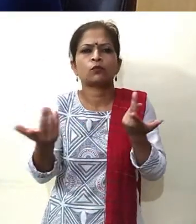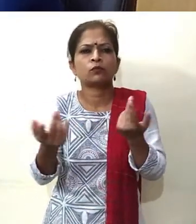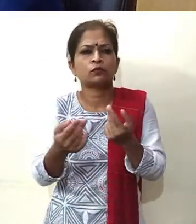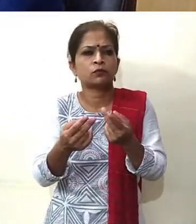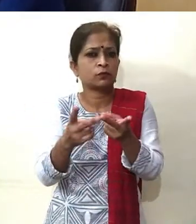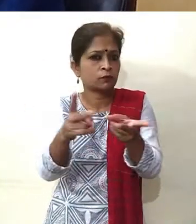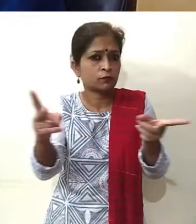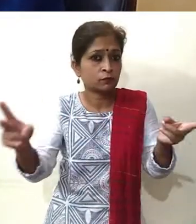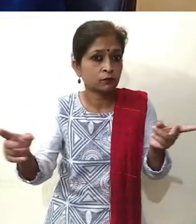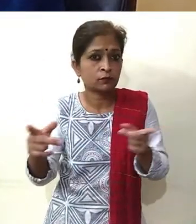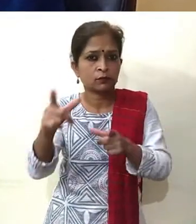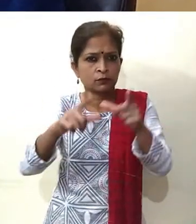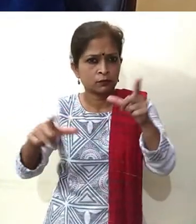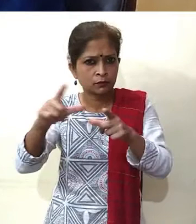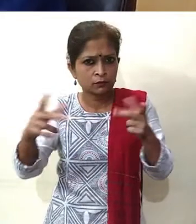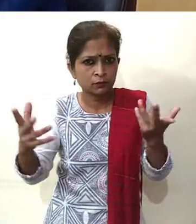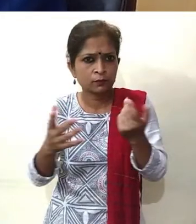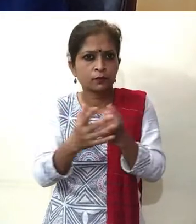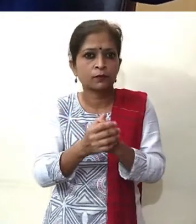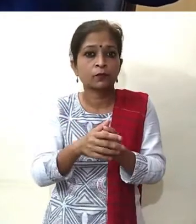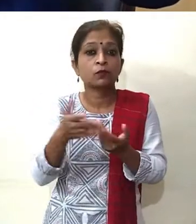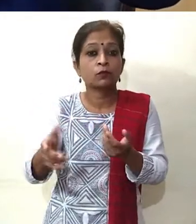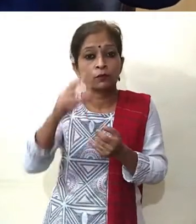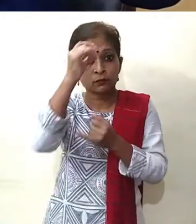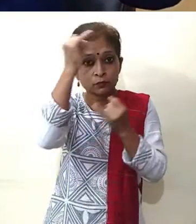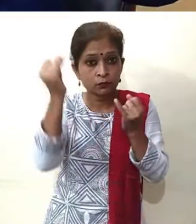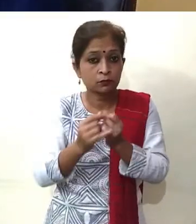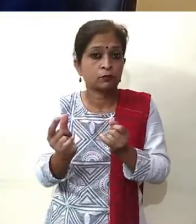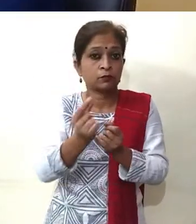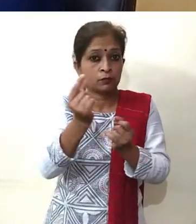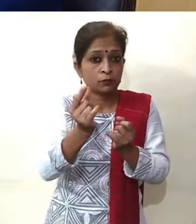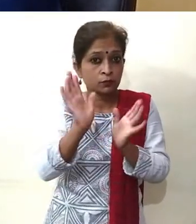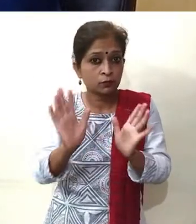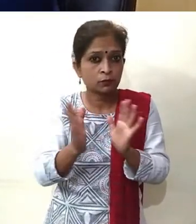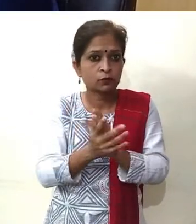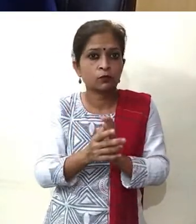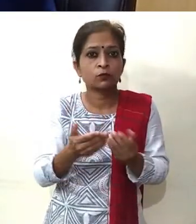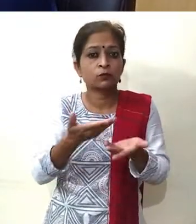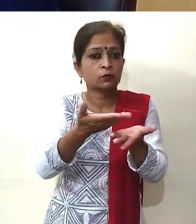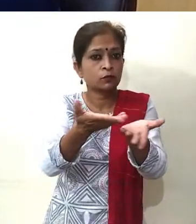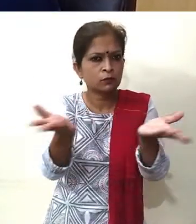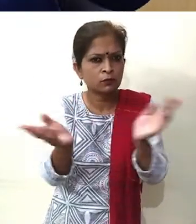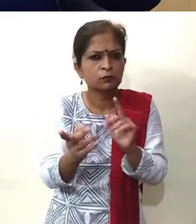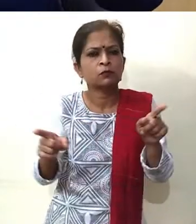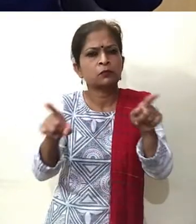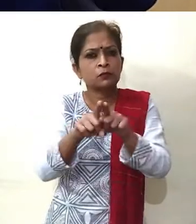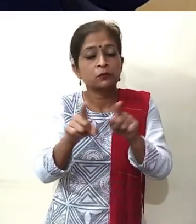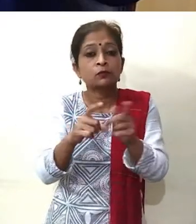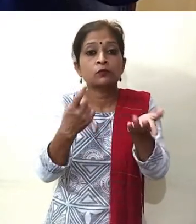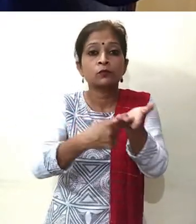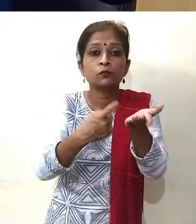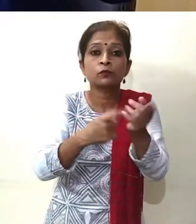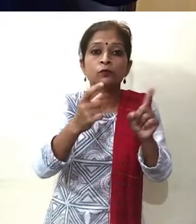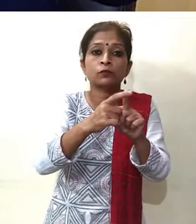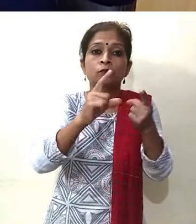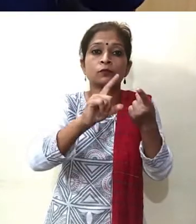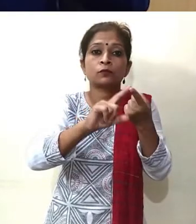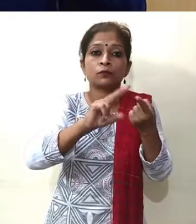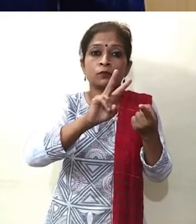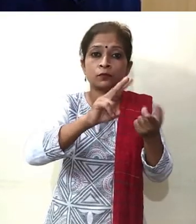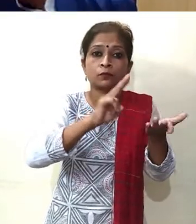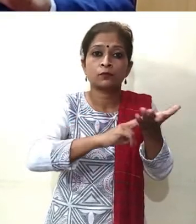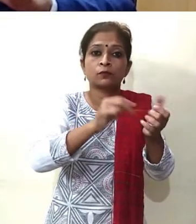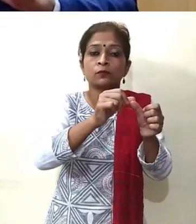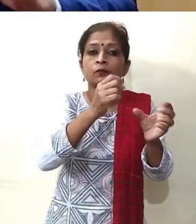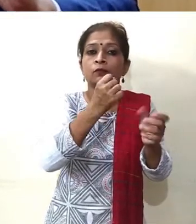आप और तमाम तरह की जितनी भी भाषाएं हैं जो कि भारतवर्ष में इस्तेमाल की जाती हैं, उसमें भी वही देवनागरी लिपि